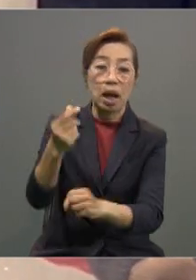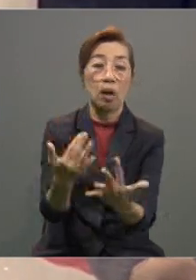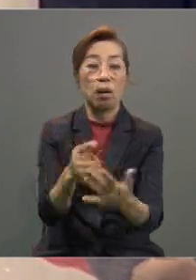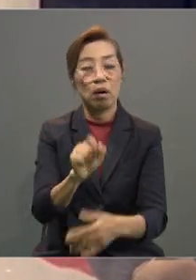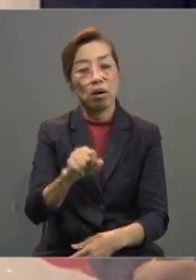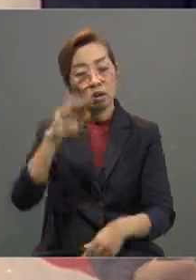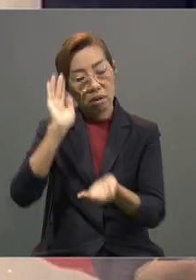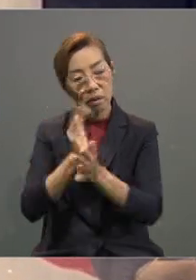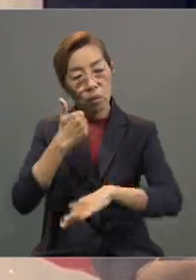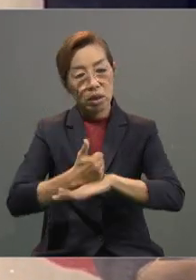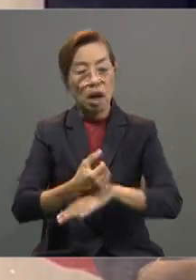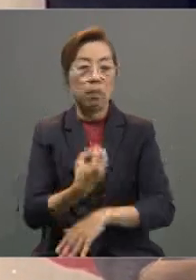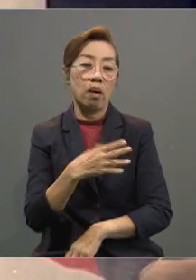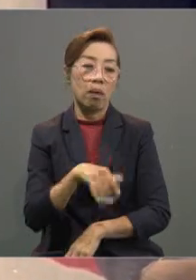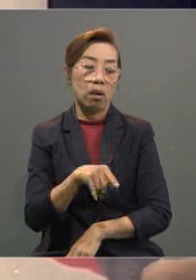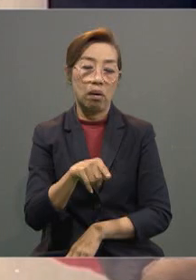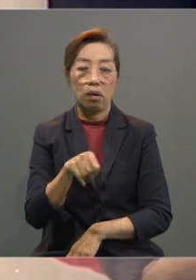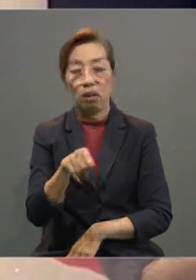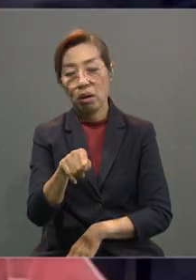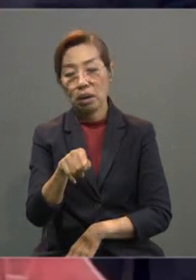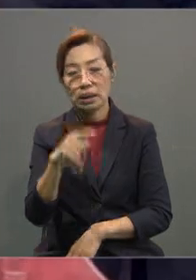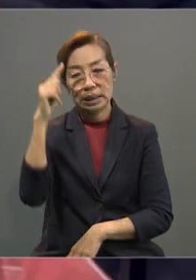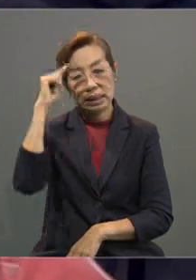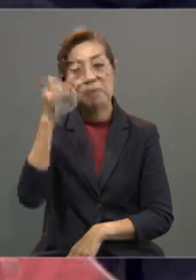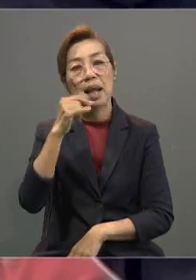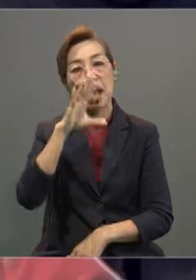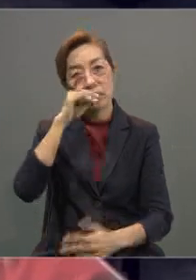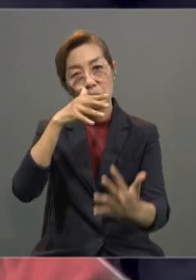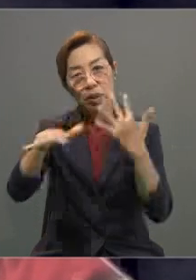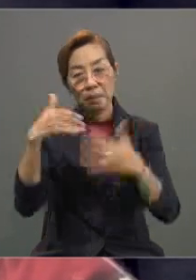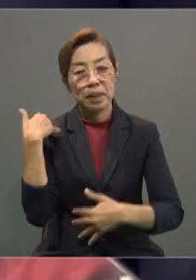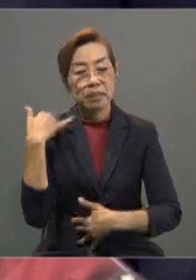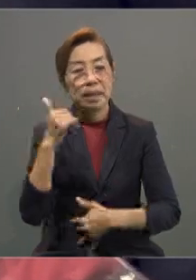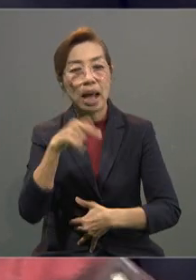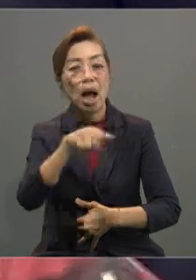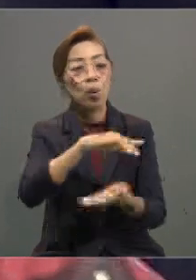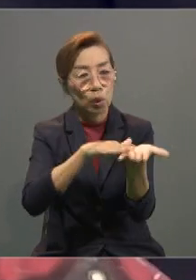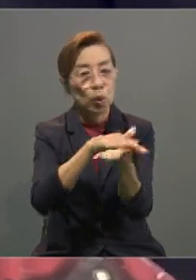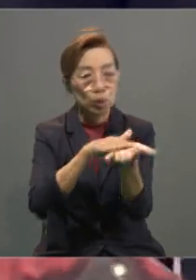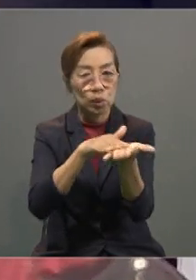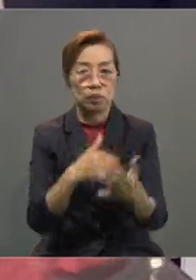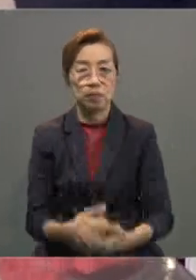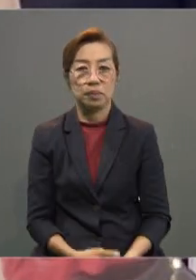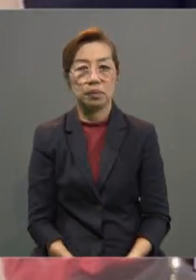กำกับเขบอกแบบนี้นะว่าอาจเป็นการสื่อสารเข้าใจจกันผิดจึงต้องขอโทษแทน